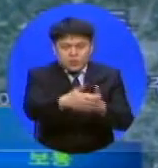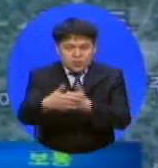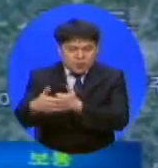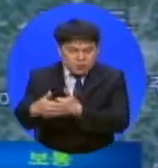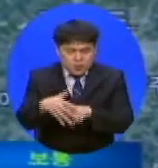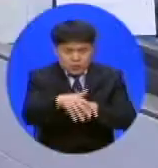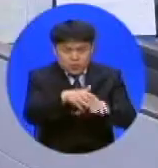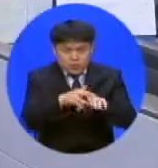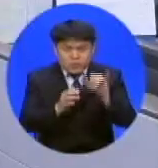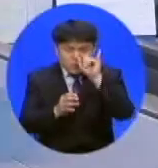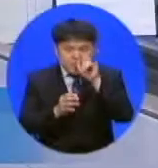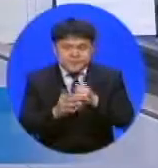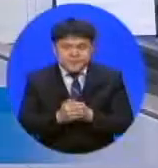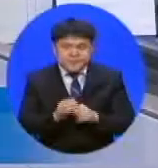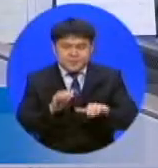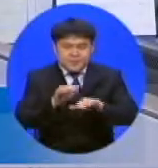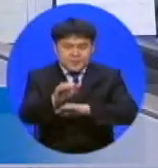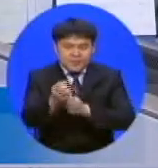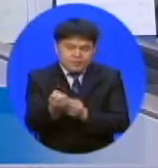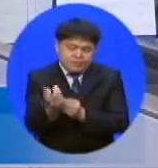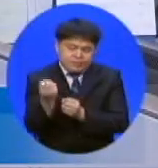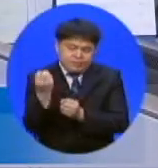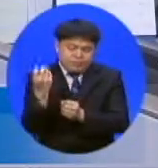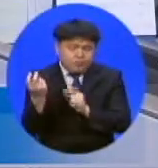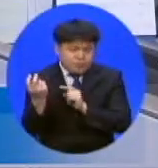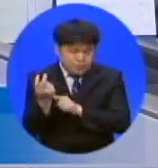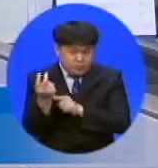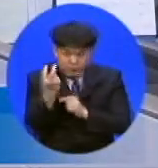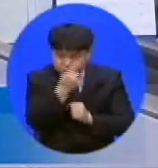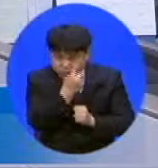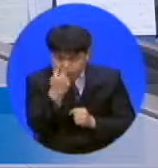구축합니다. 자동차 배출가스